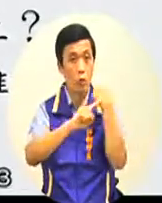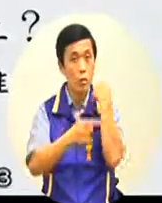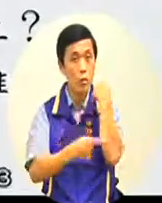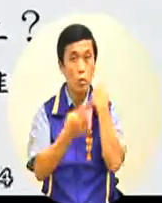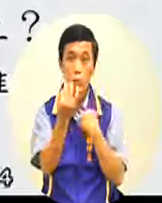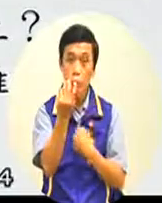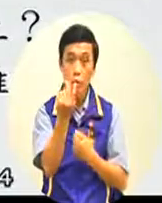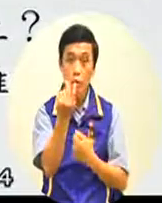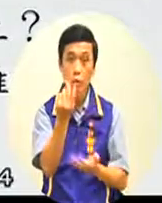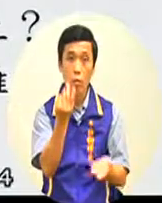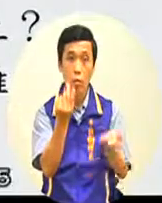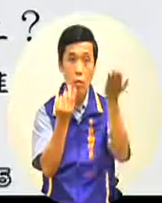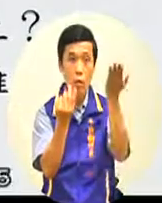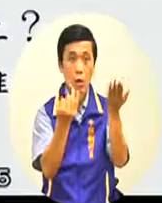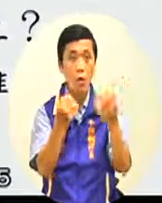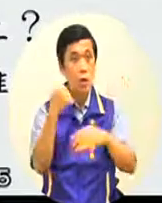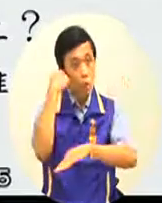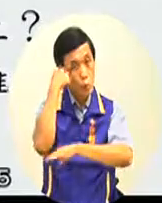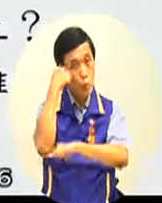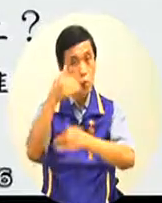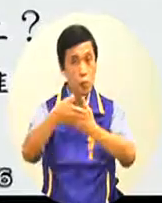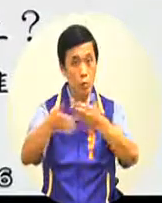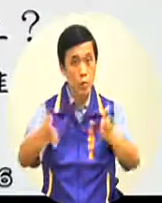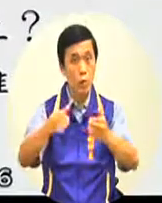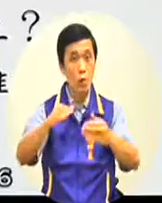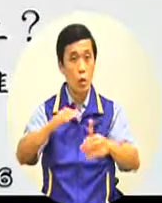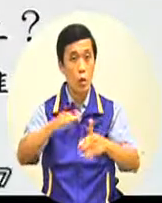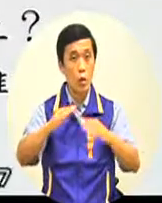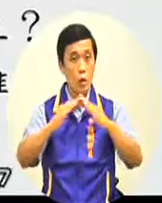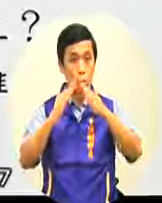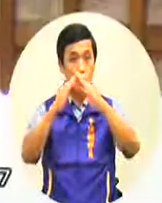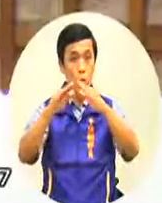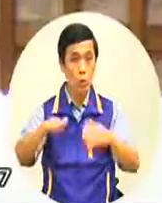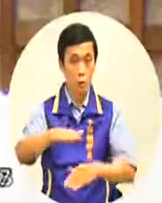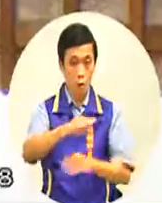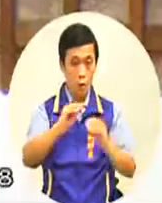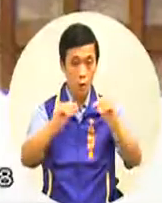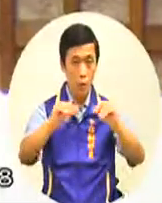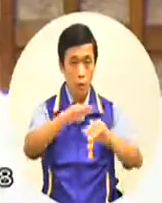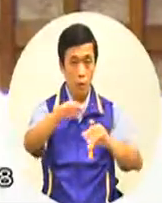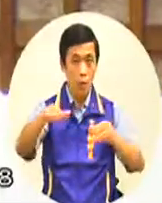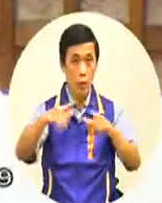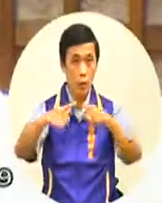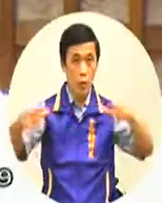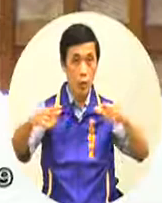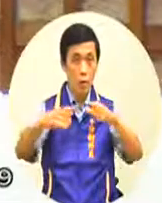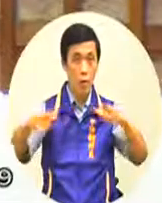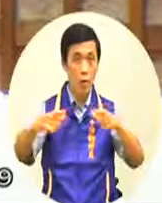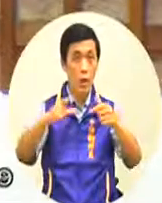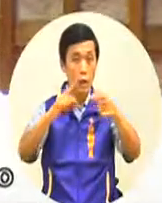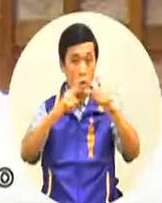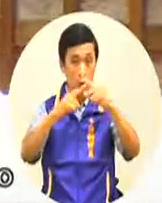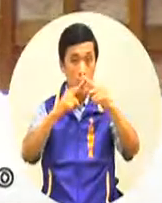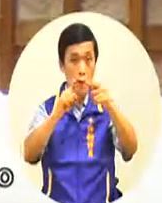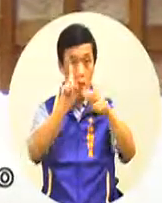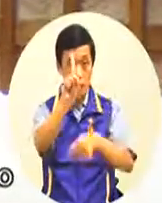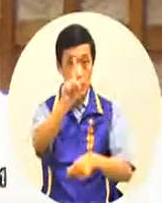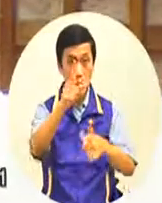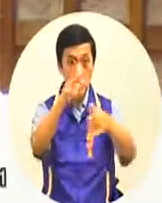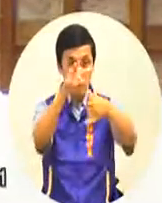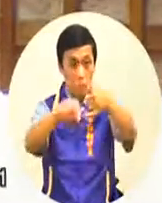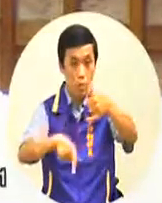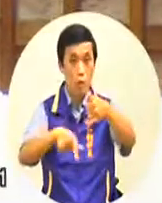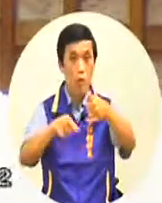讲，伊的寝室、伊的落地板面积，平均一个人爱有几平方公尺以